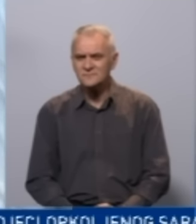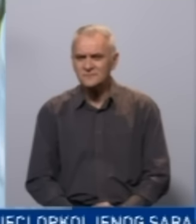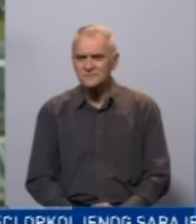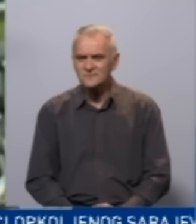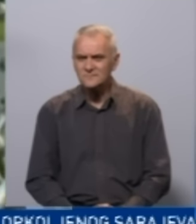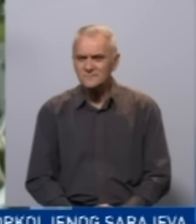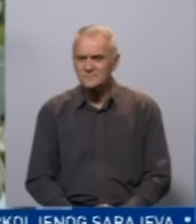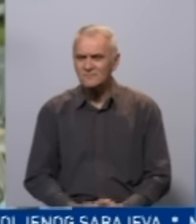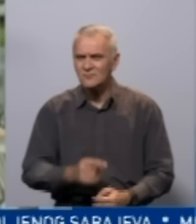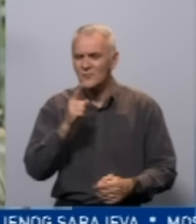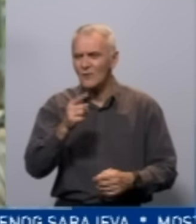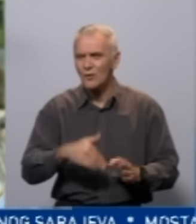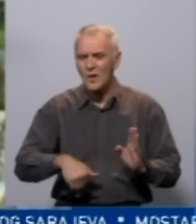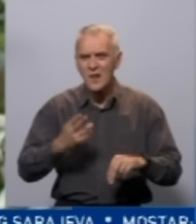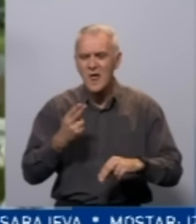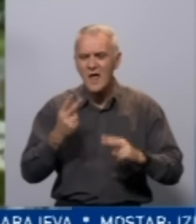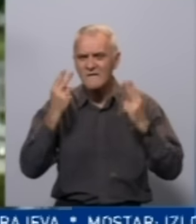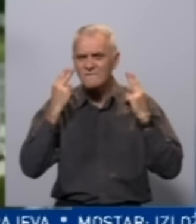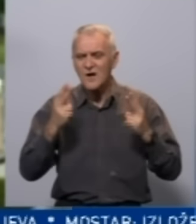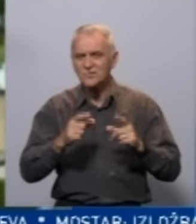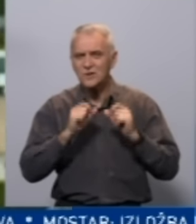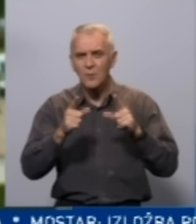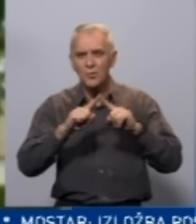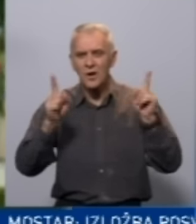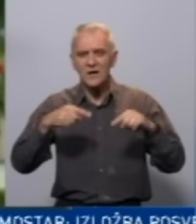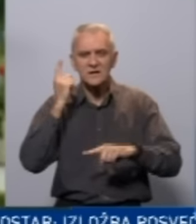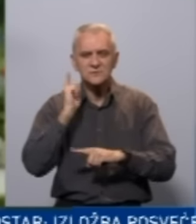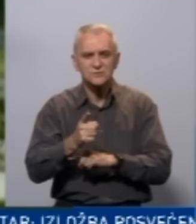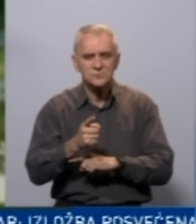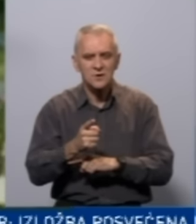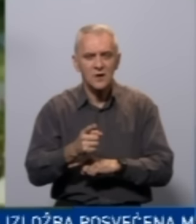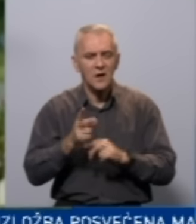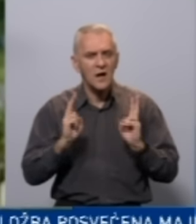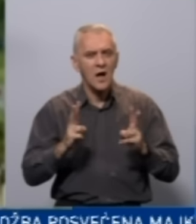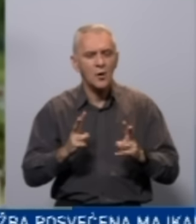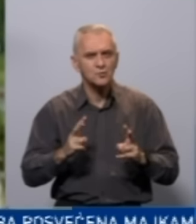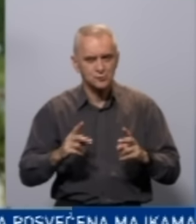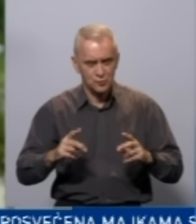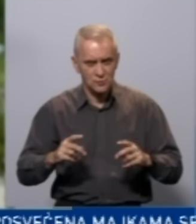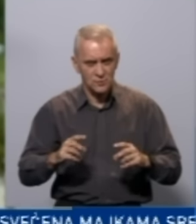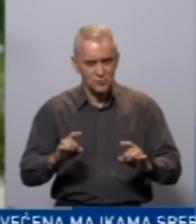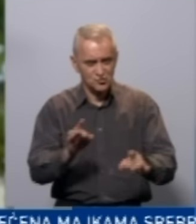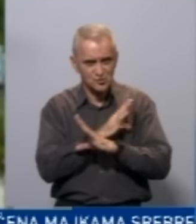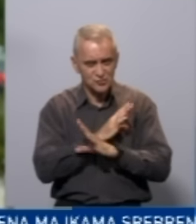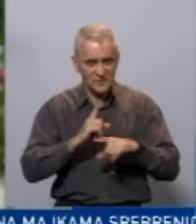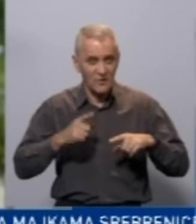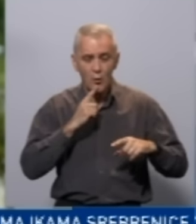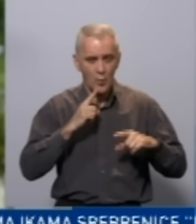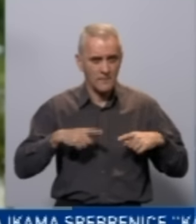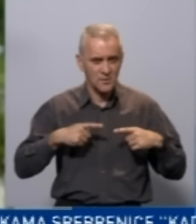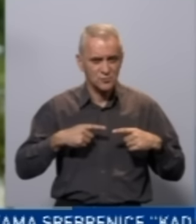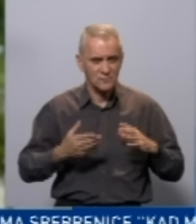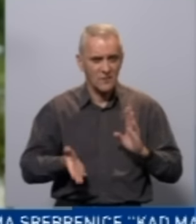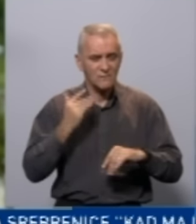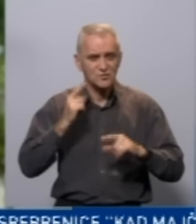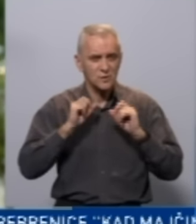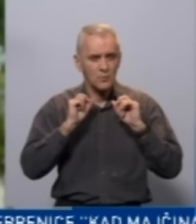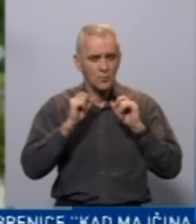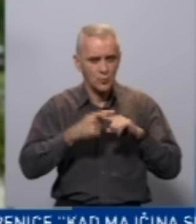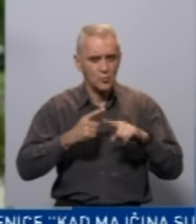i najvažnija poruka možda ove rezolucije, kako su i preživjele žrtve genocida više puta poručile, nije samo